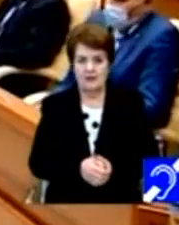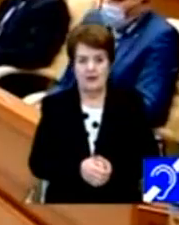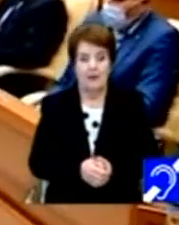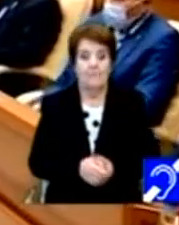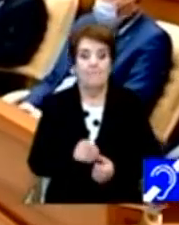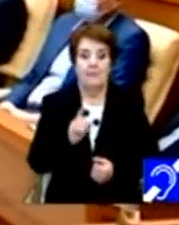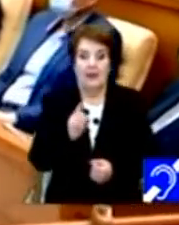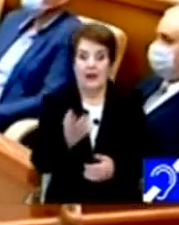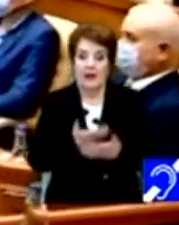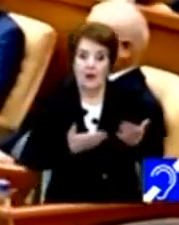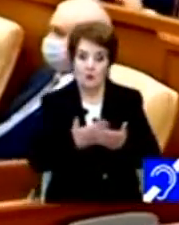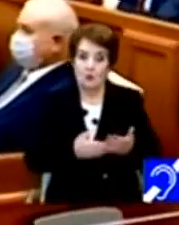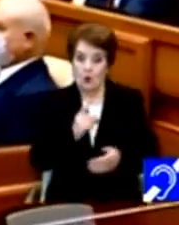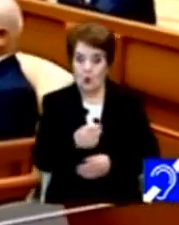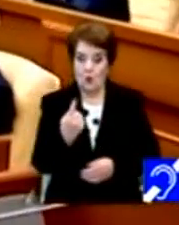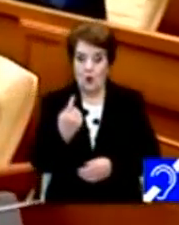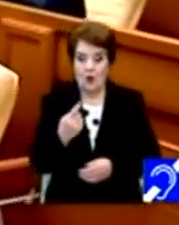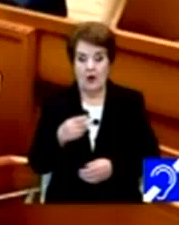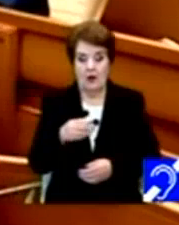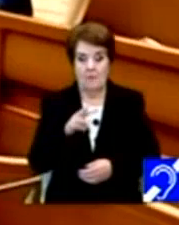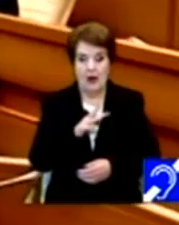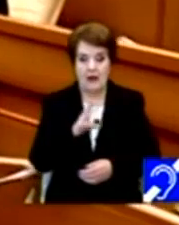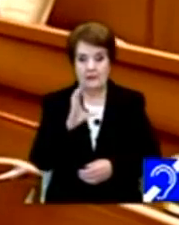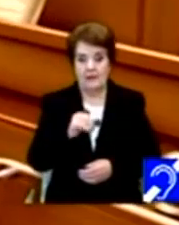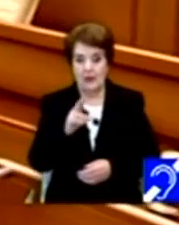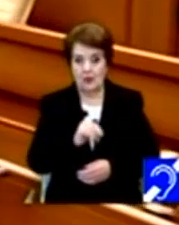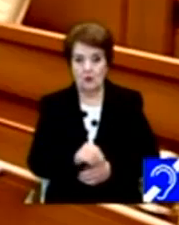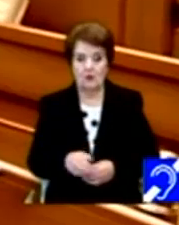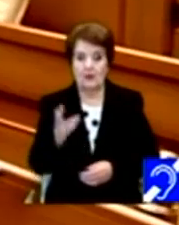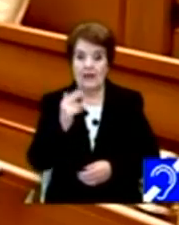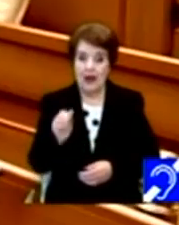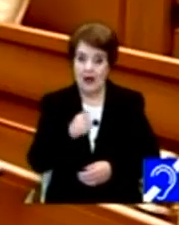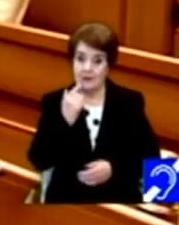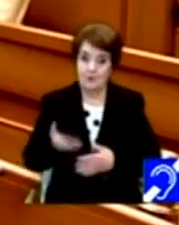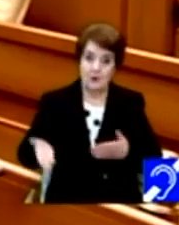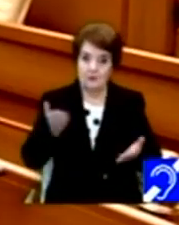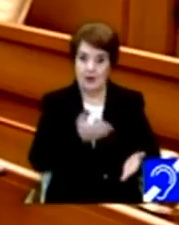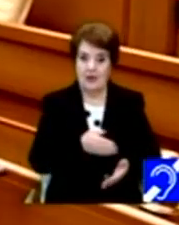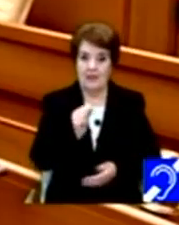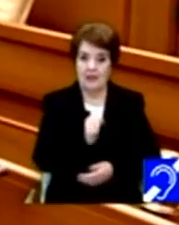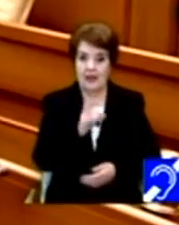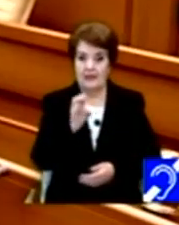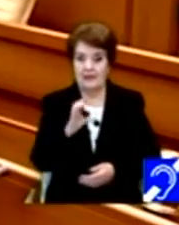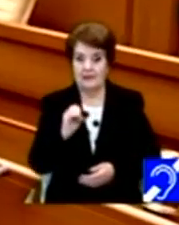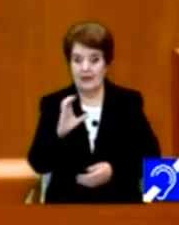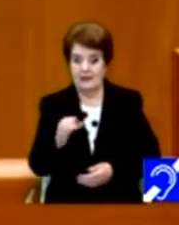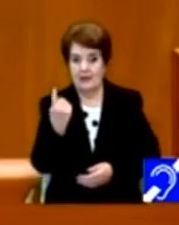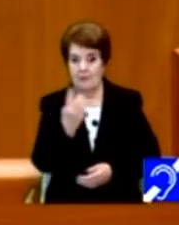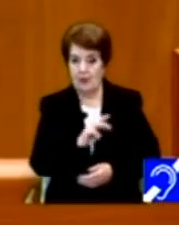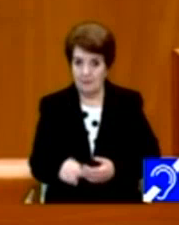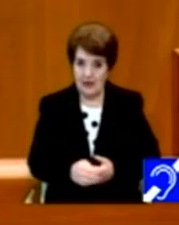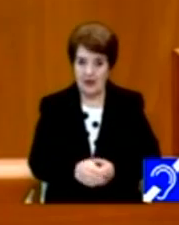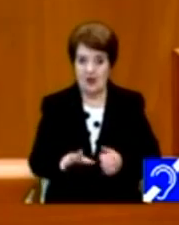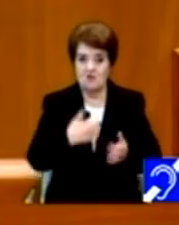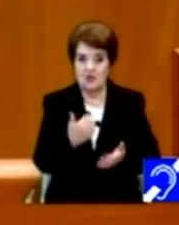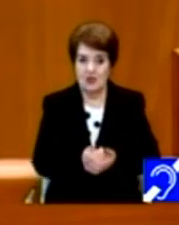Iar la consultările cu președintele Maia Sandu, deputații platformei DA au propus candidatura lui Andrei Năstase la funcția de premier, însă